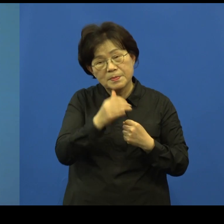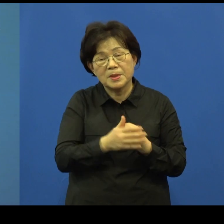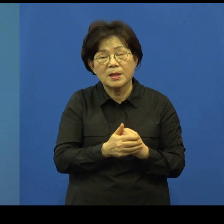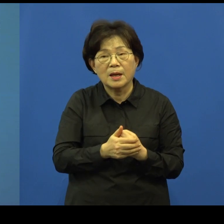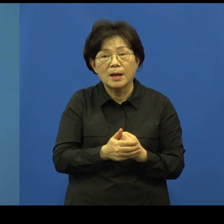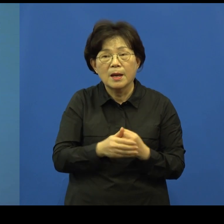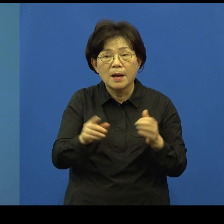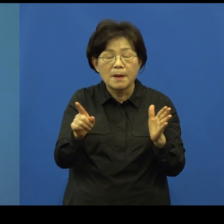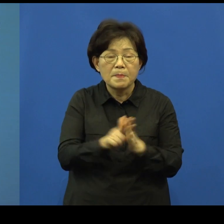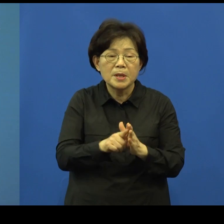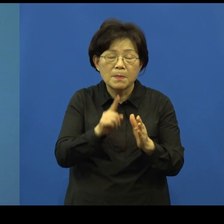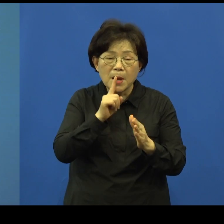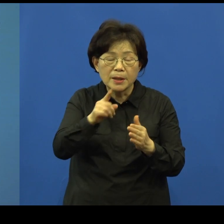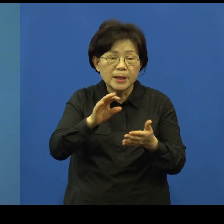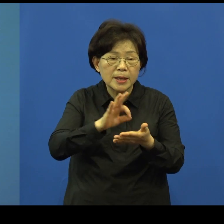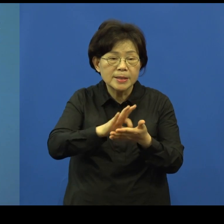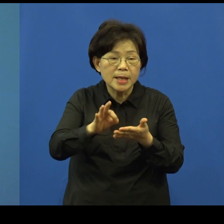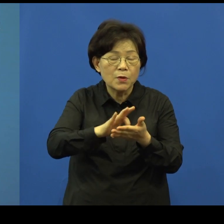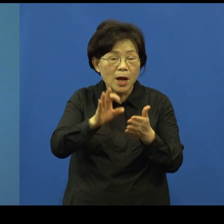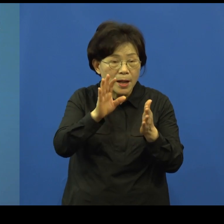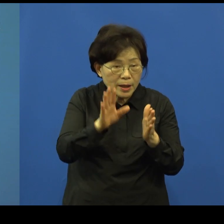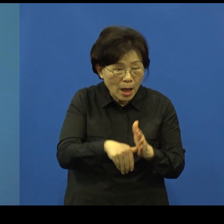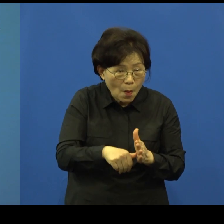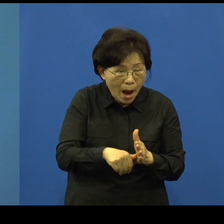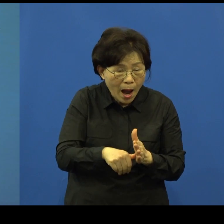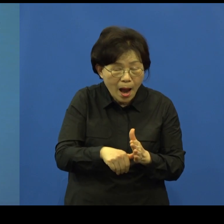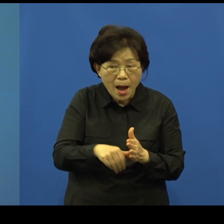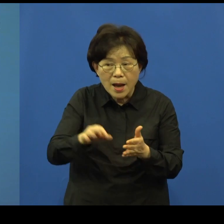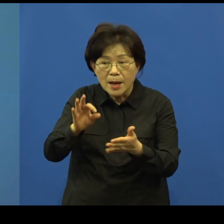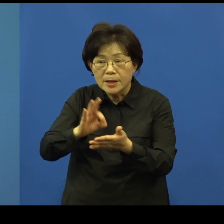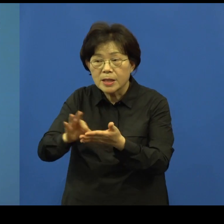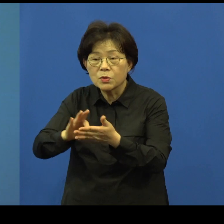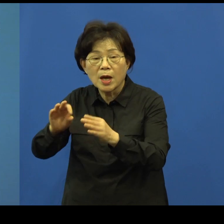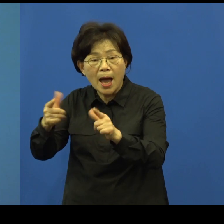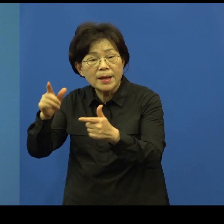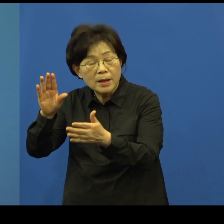이제 믿음의 언어를 사용할 때와 안 할 때는 다르다는 거죠.